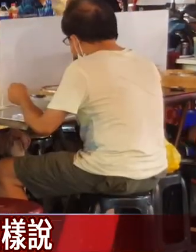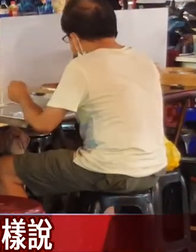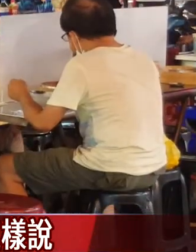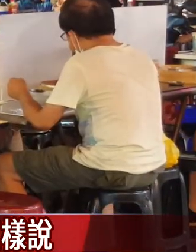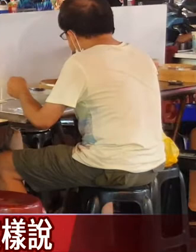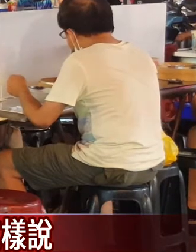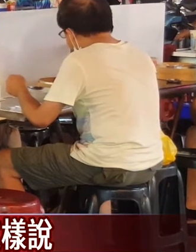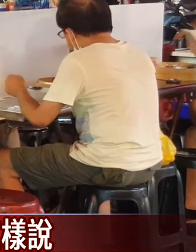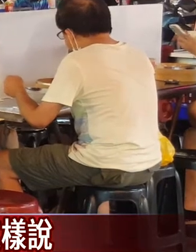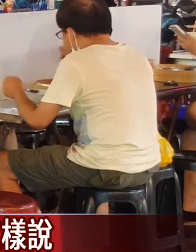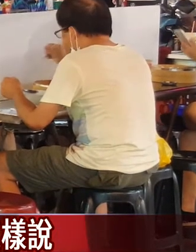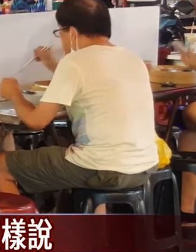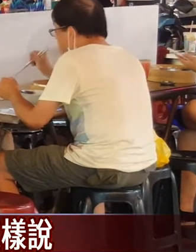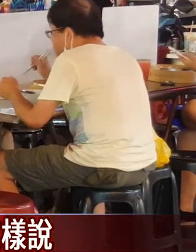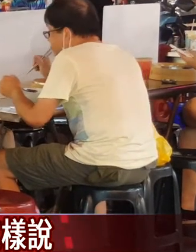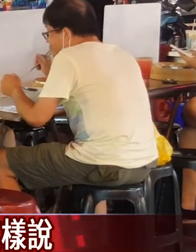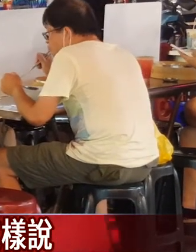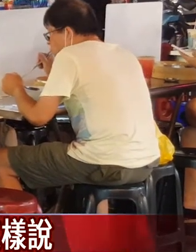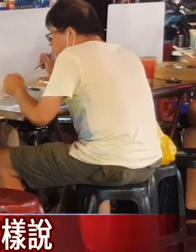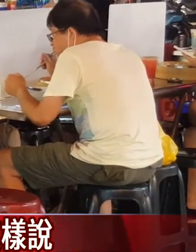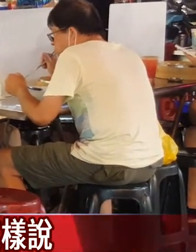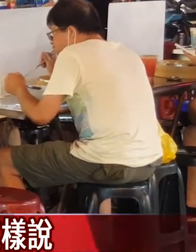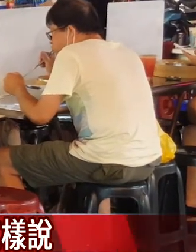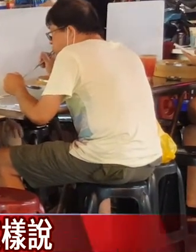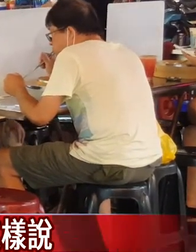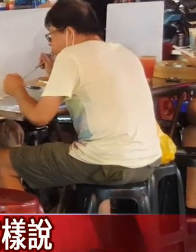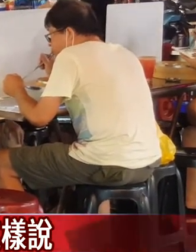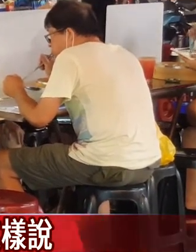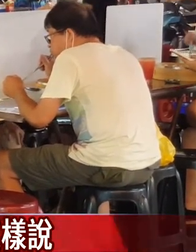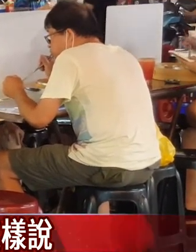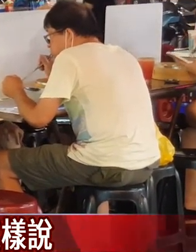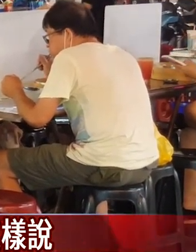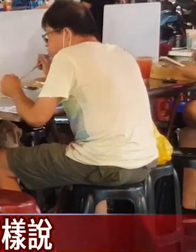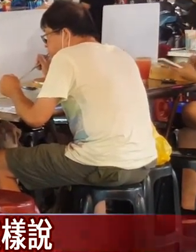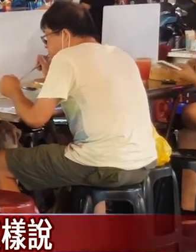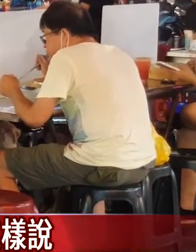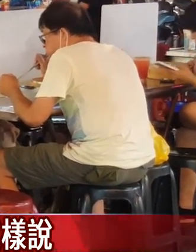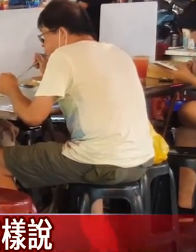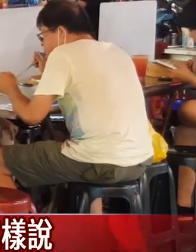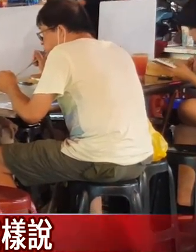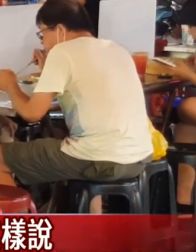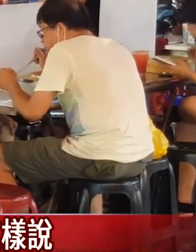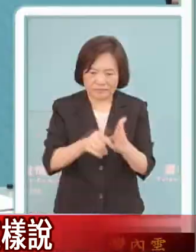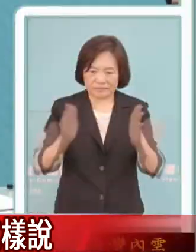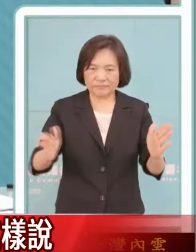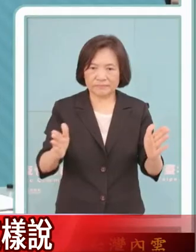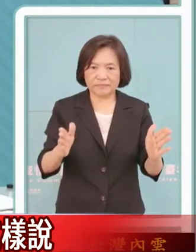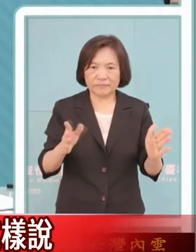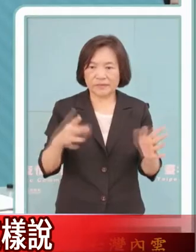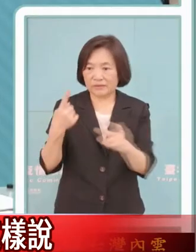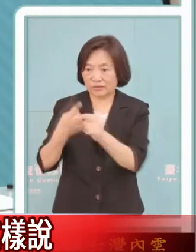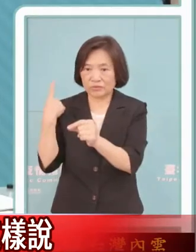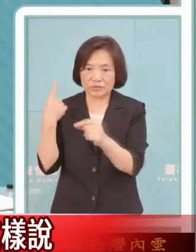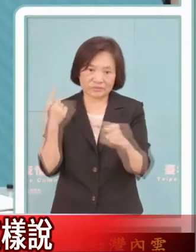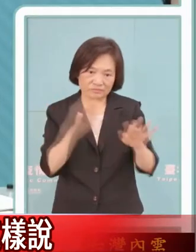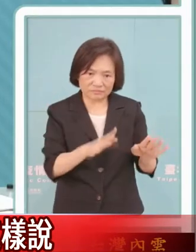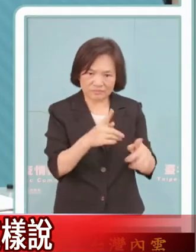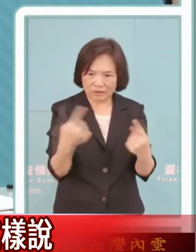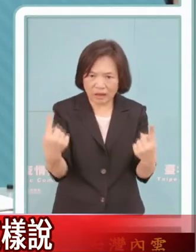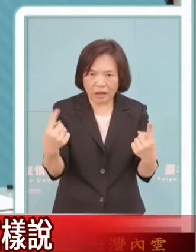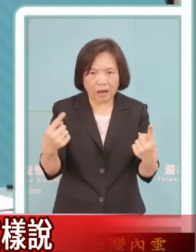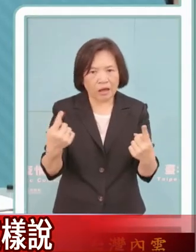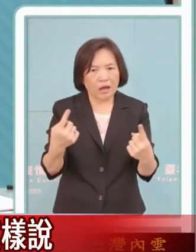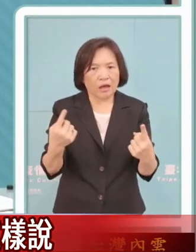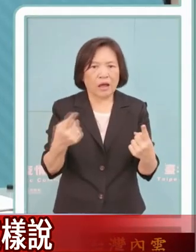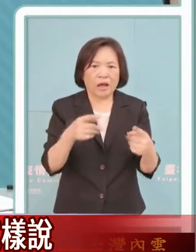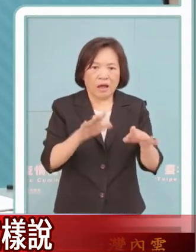哈，300万人口，他的家务人口大概占600万，这些人在这一波比去年还惨，